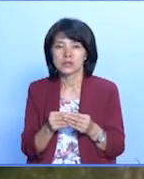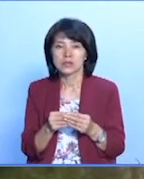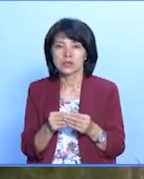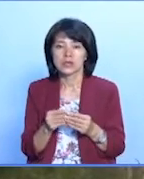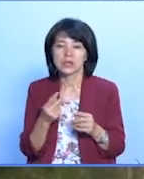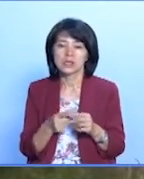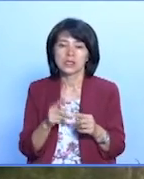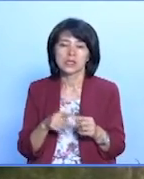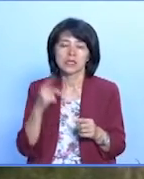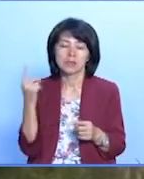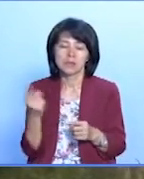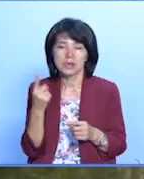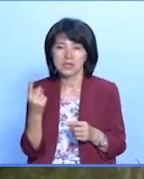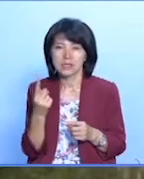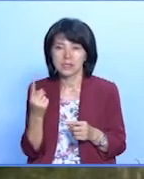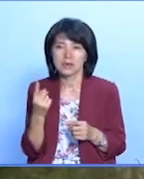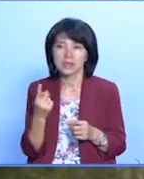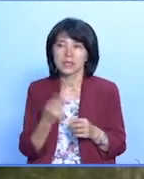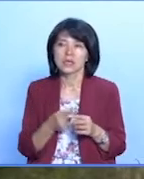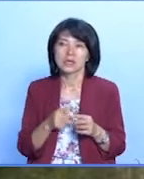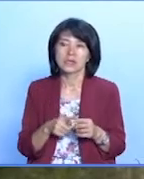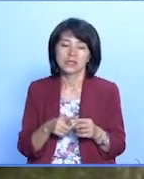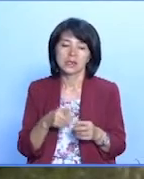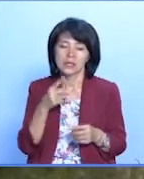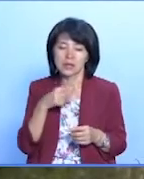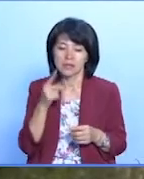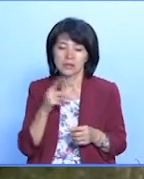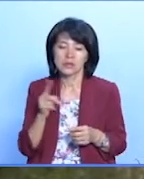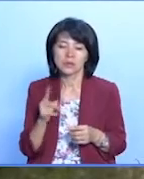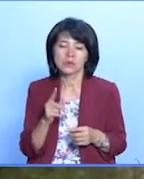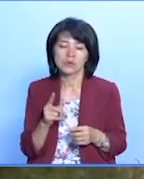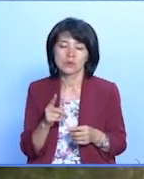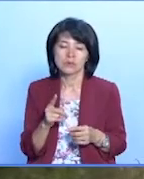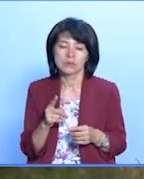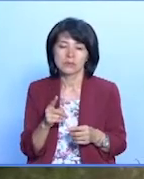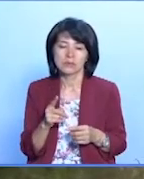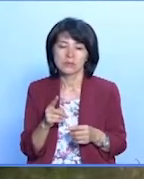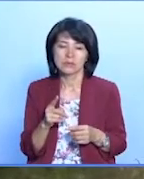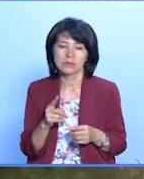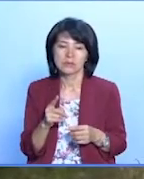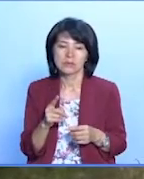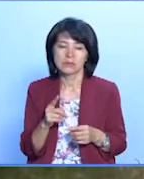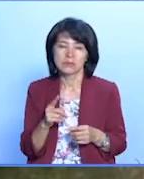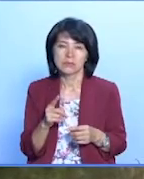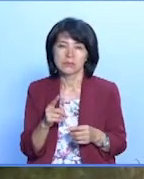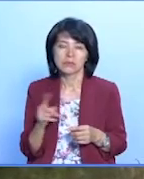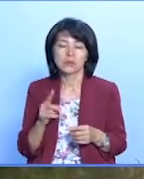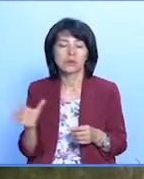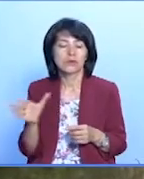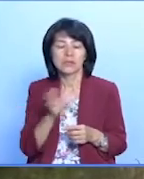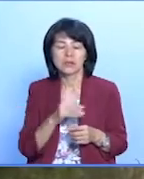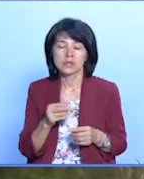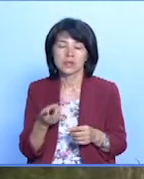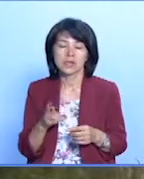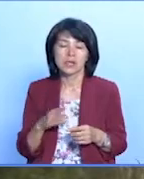жағадан бас шығарайық, бір жеңнен қол шығарайық деп жазып жатыр. Ол кісінің айтқаны барлығы халқымыз үшін